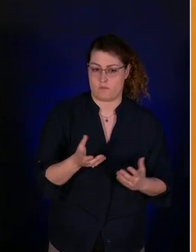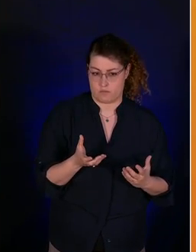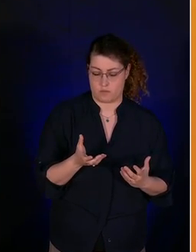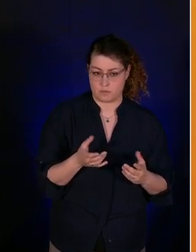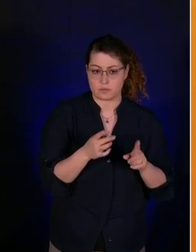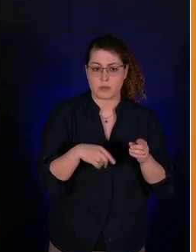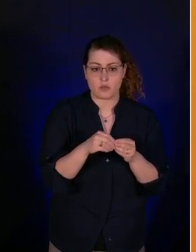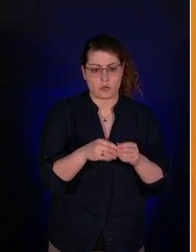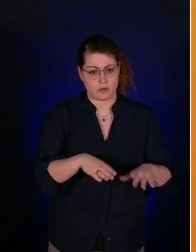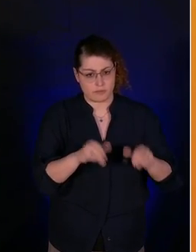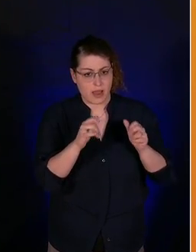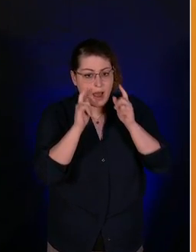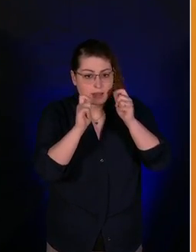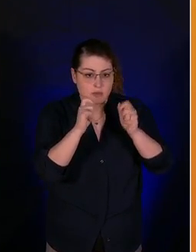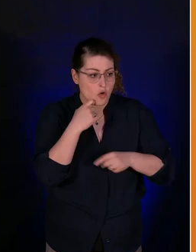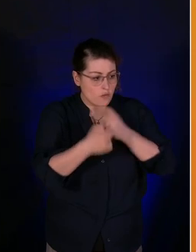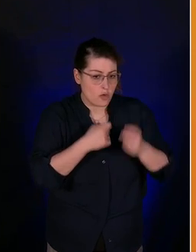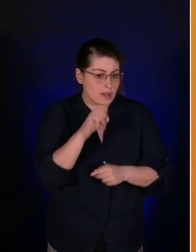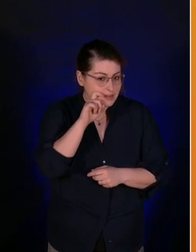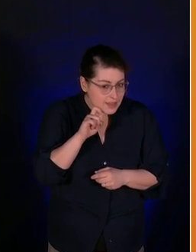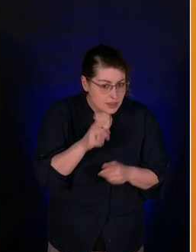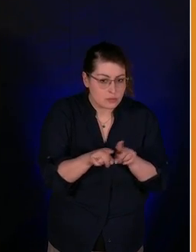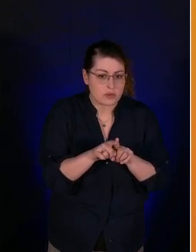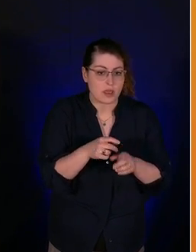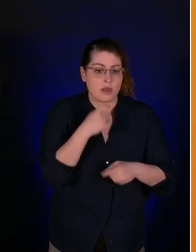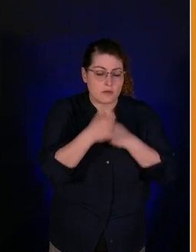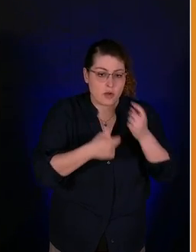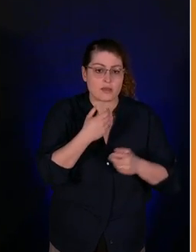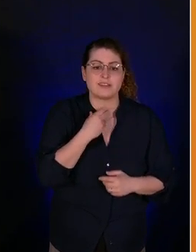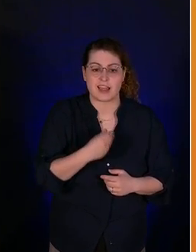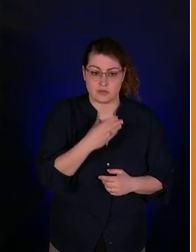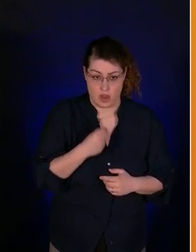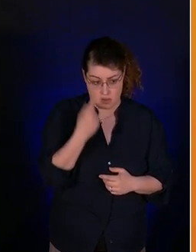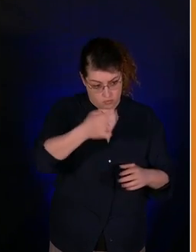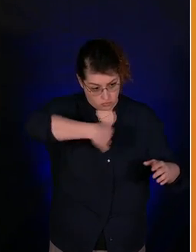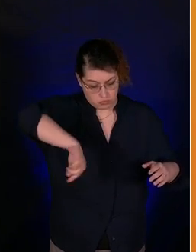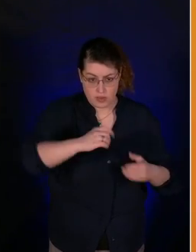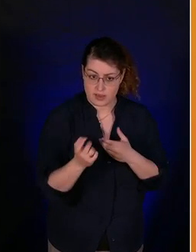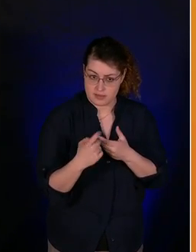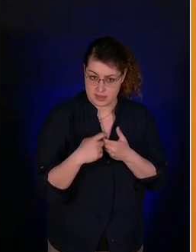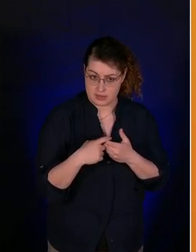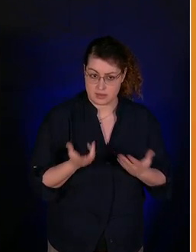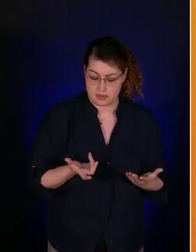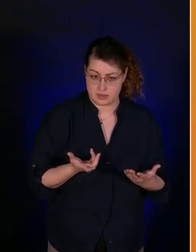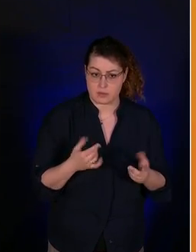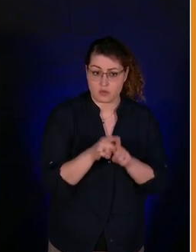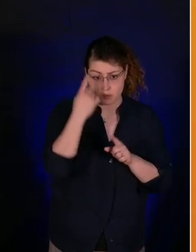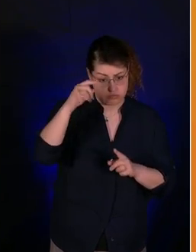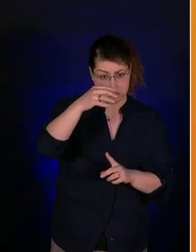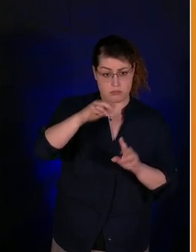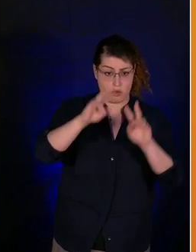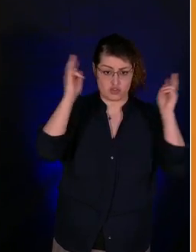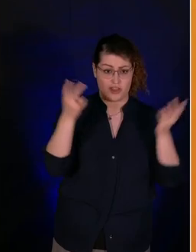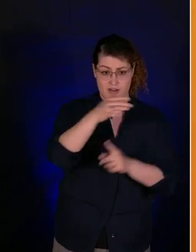les violences sexistes et sexuelles, comme des enjeux pour notre organisation, mais plus globalement pour la société